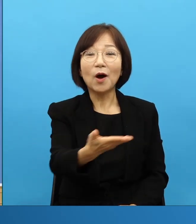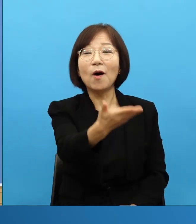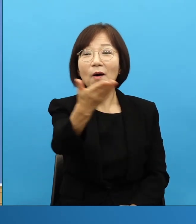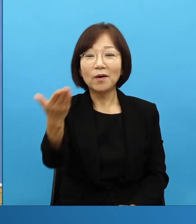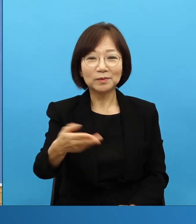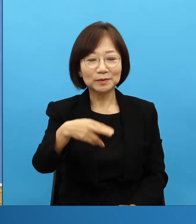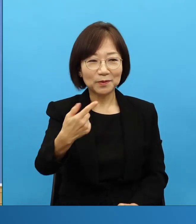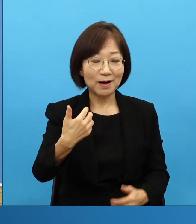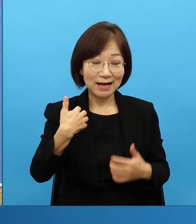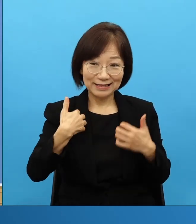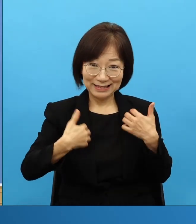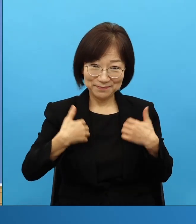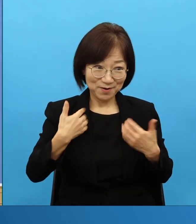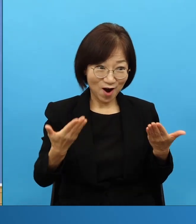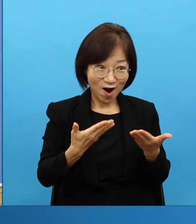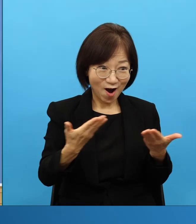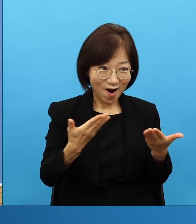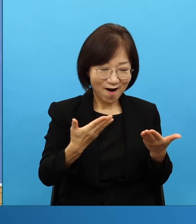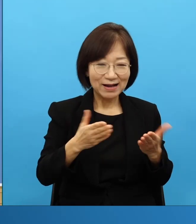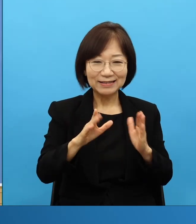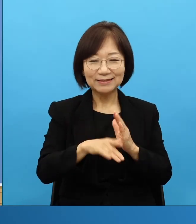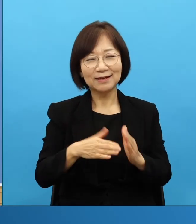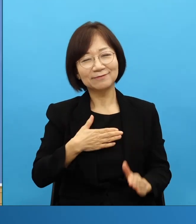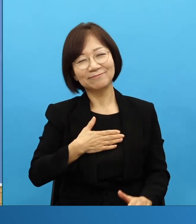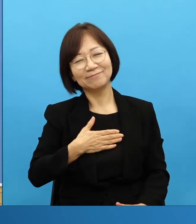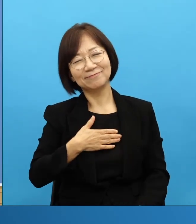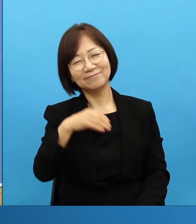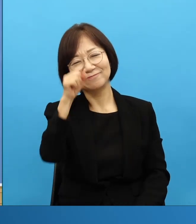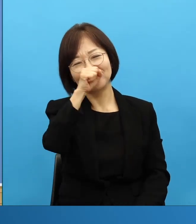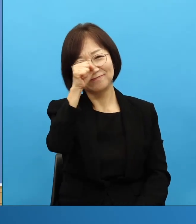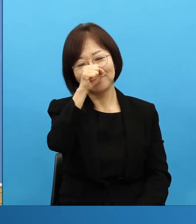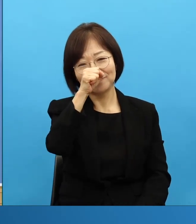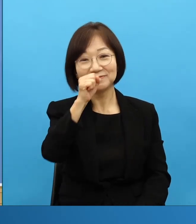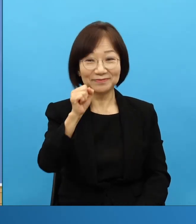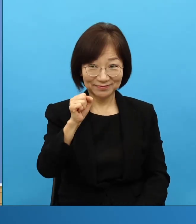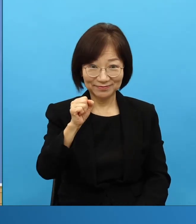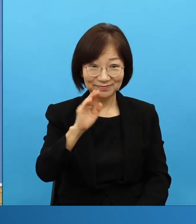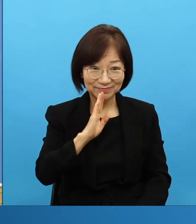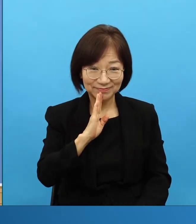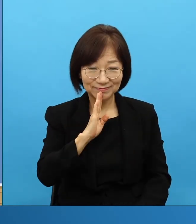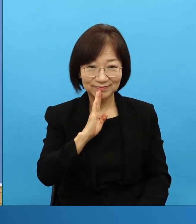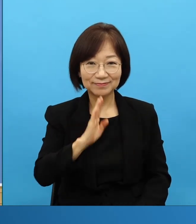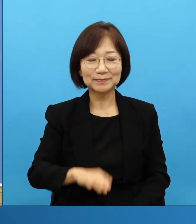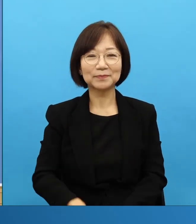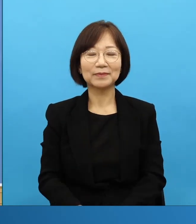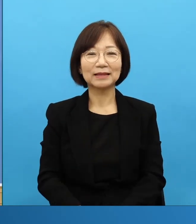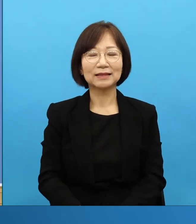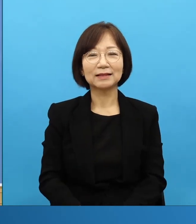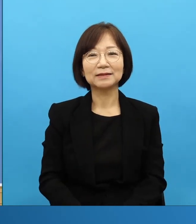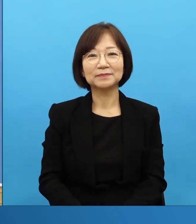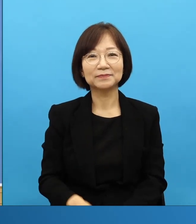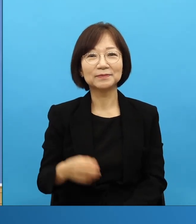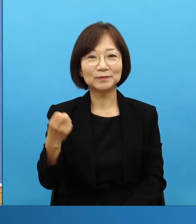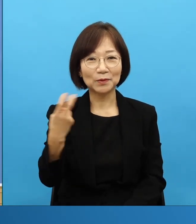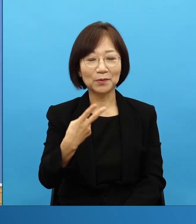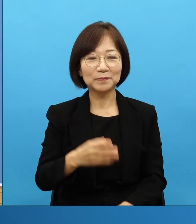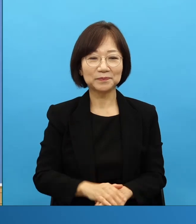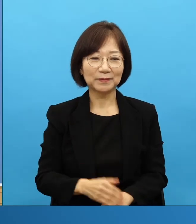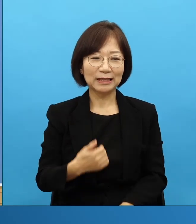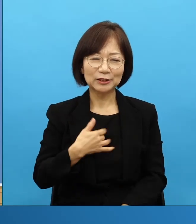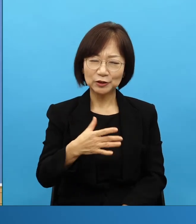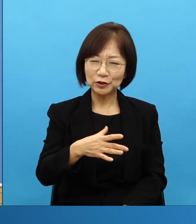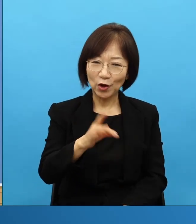something good happens, you become happy. 아이 뭐 이 동네에 살고 있는데 처음엔 한 18평짜리